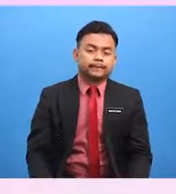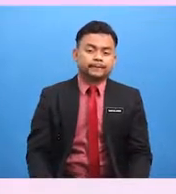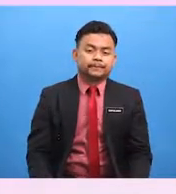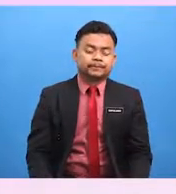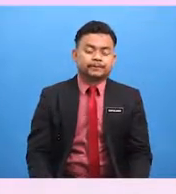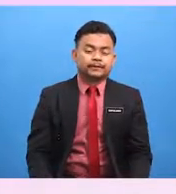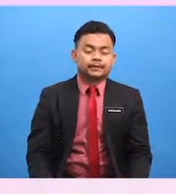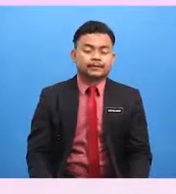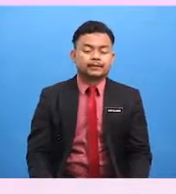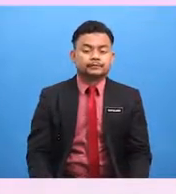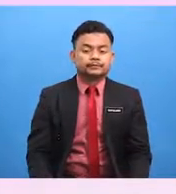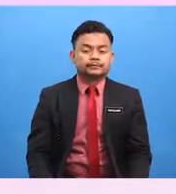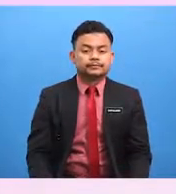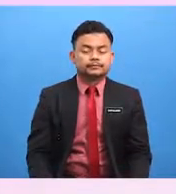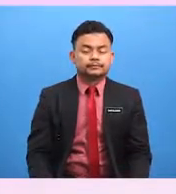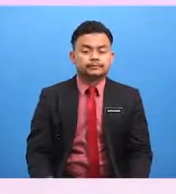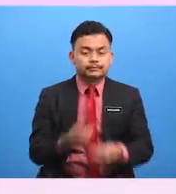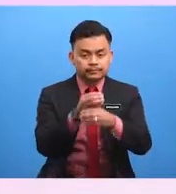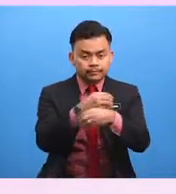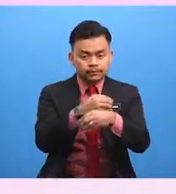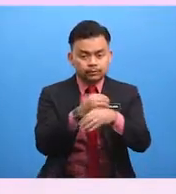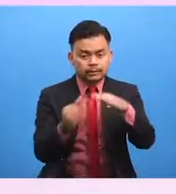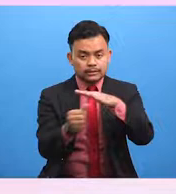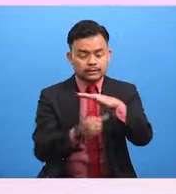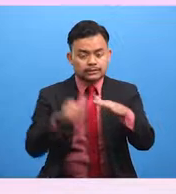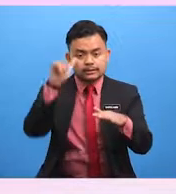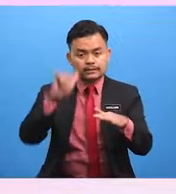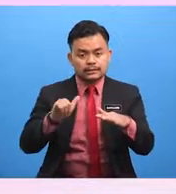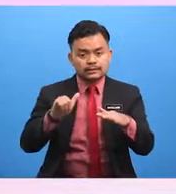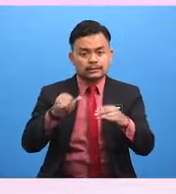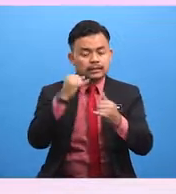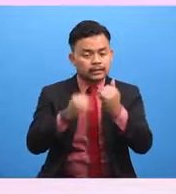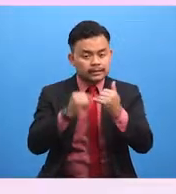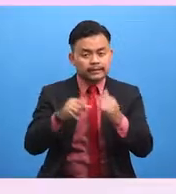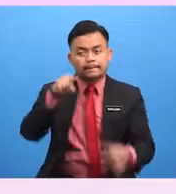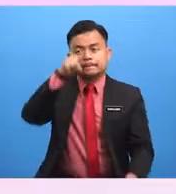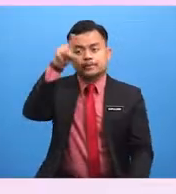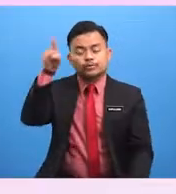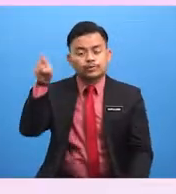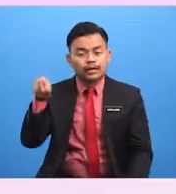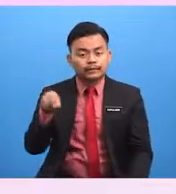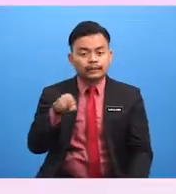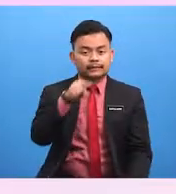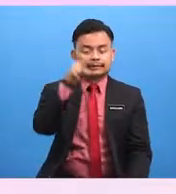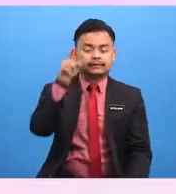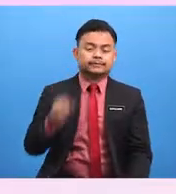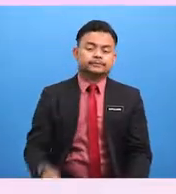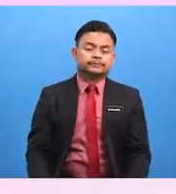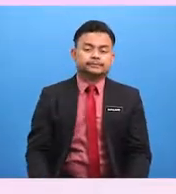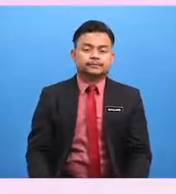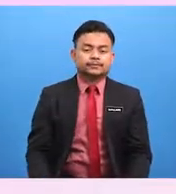Bentuk asas yang terakhir ialah bulatan. Cuba murid-murid sebut bersama-sama